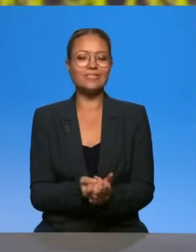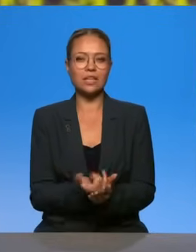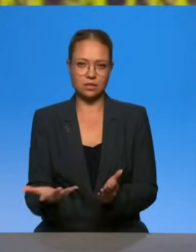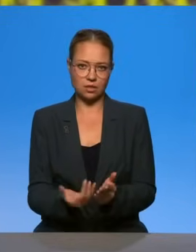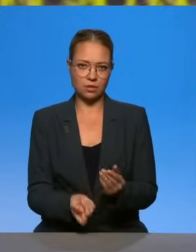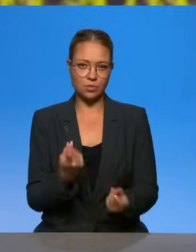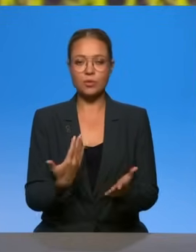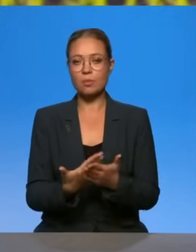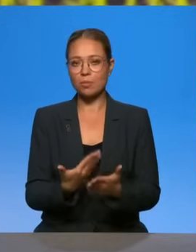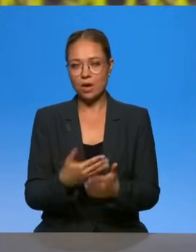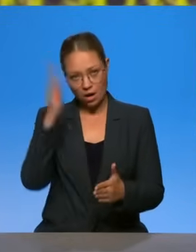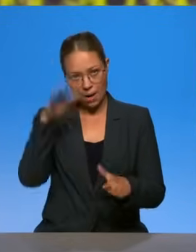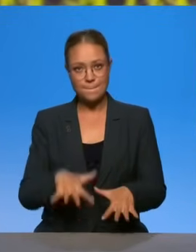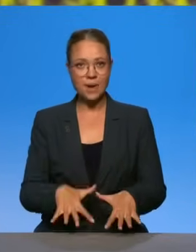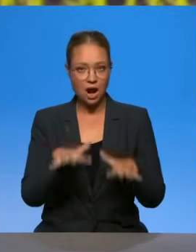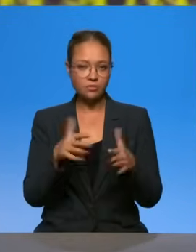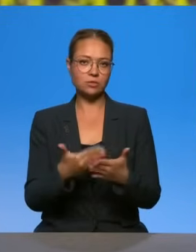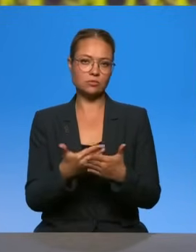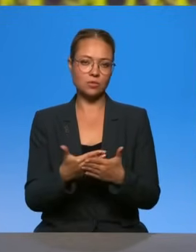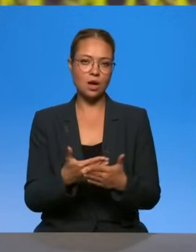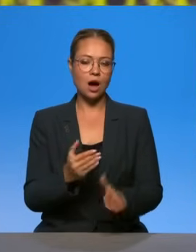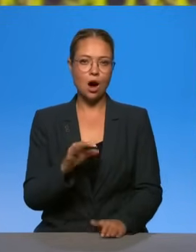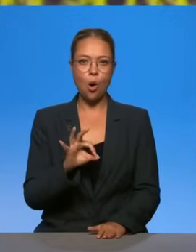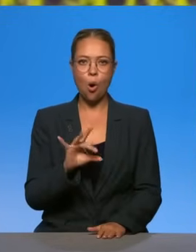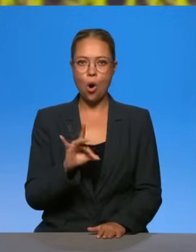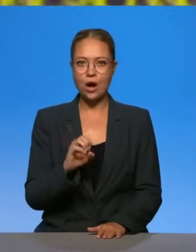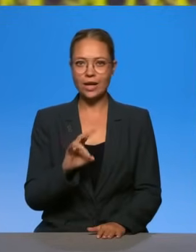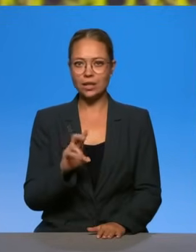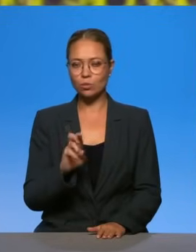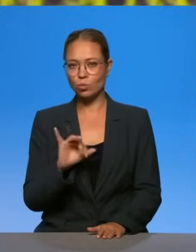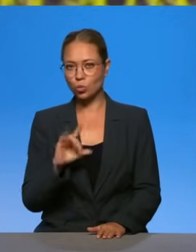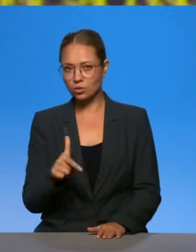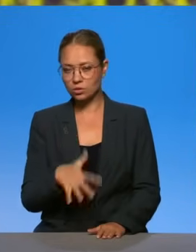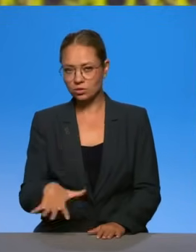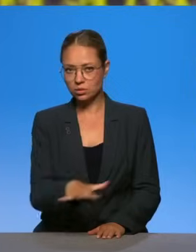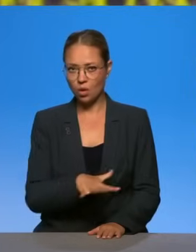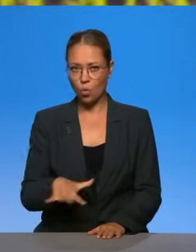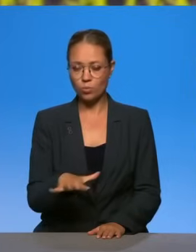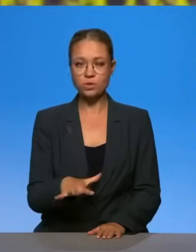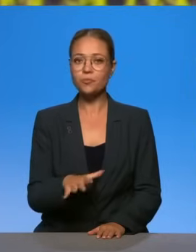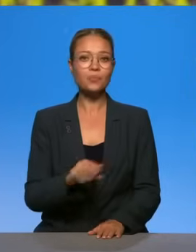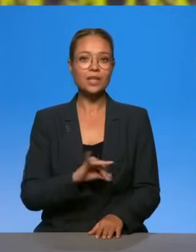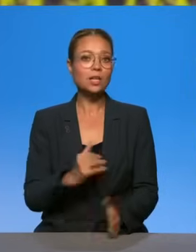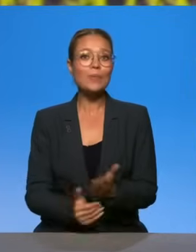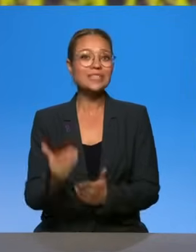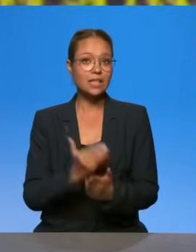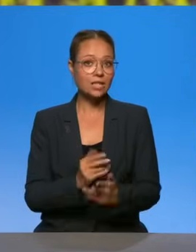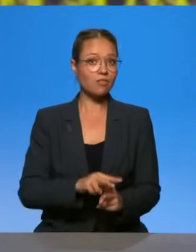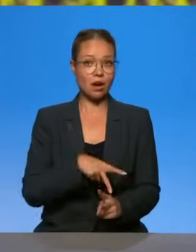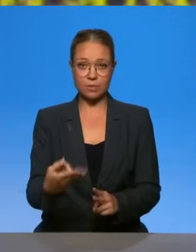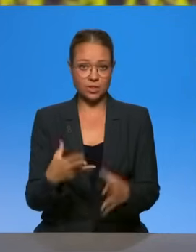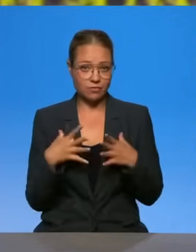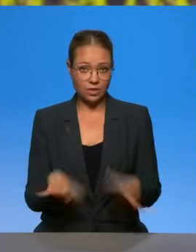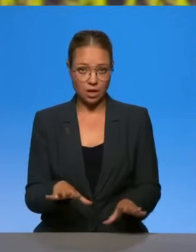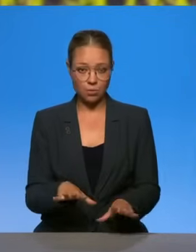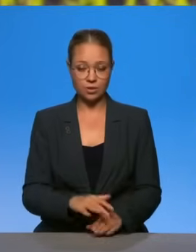же Оренбургской области, крупных аграрных регионах. Последствия так и не были компенсированы. Ни страховые,